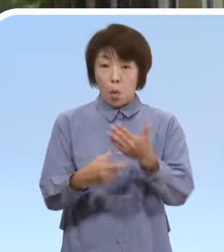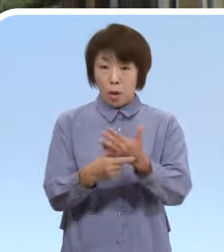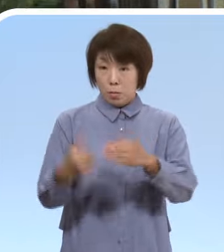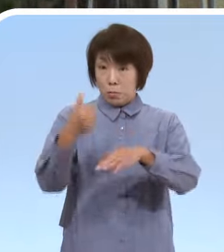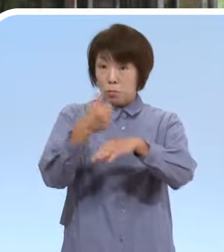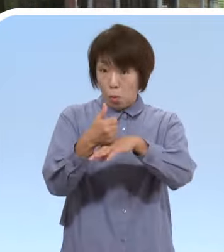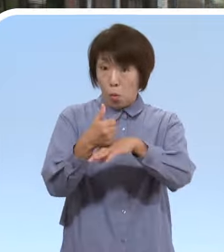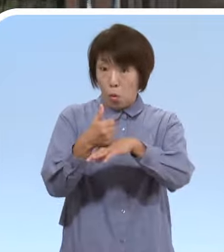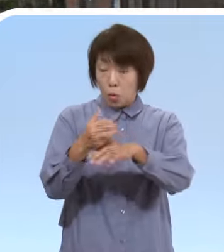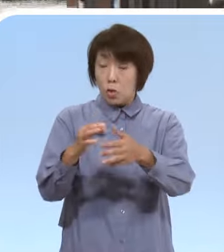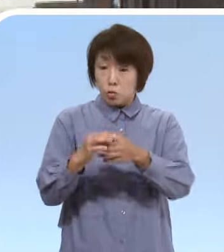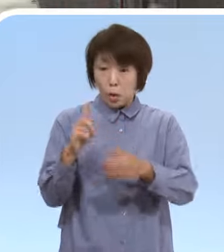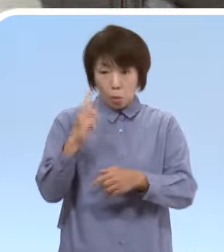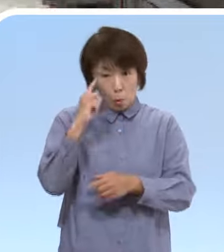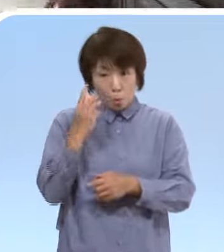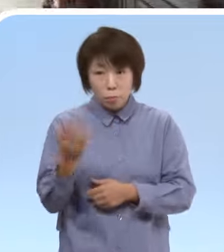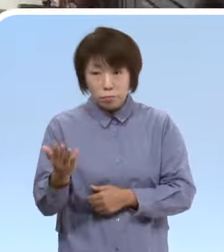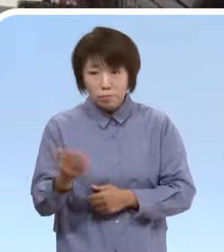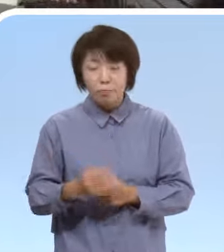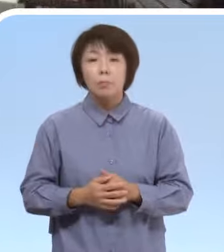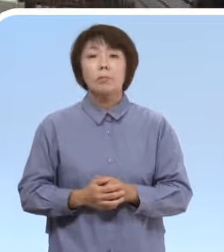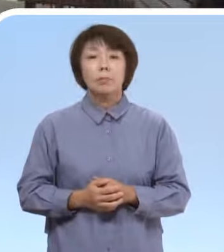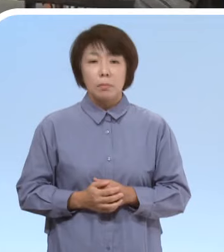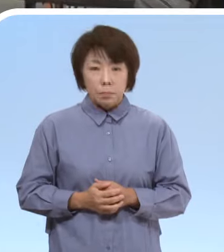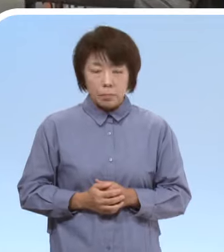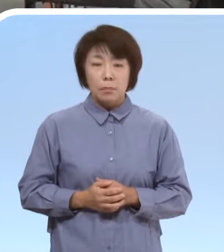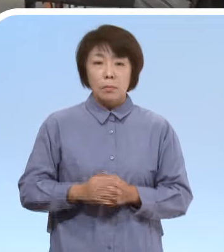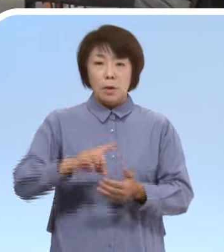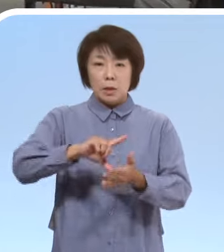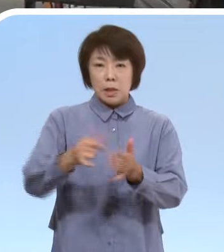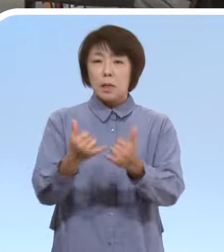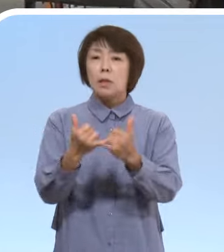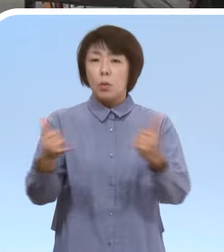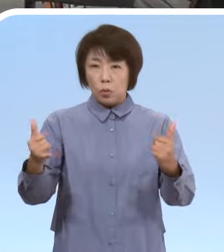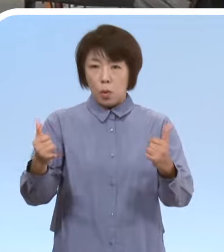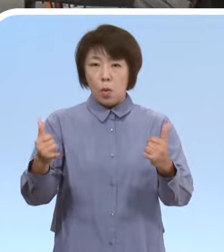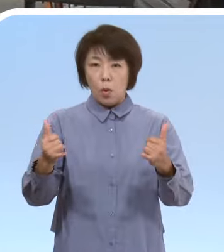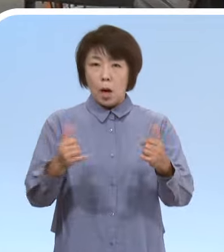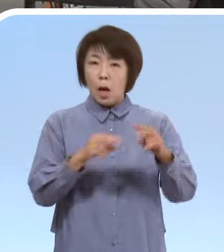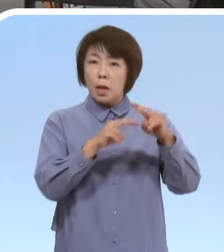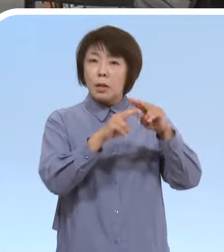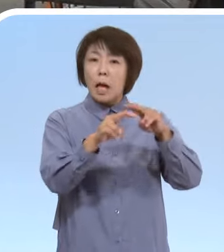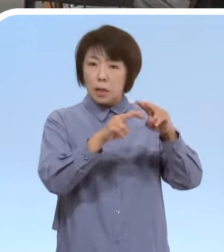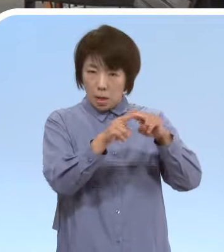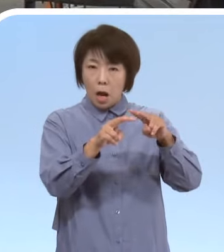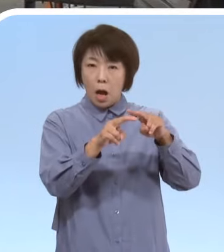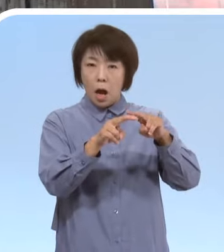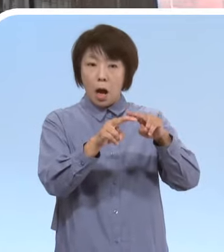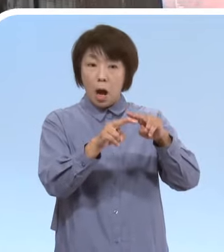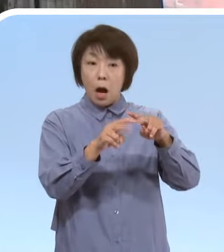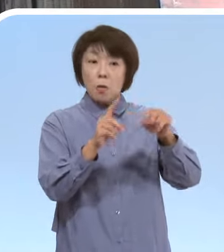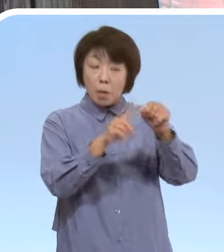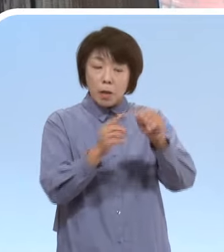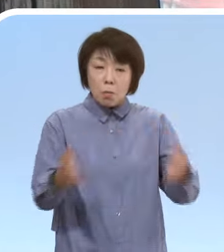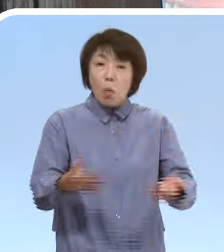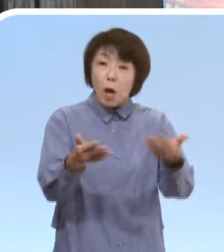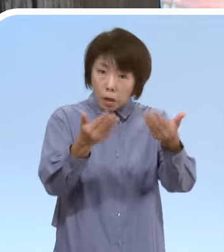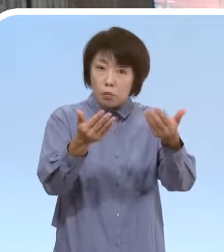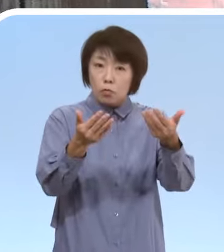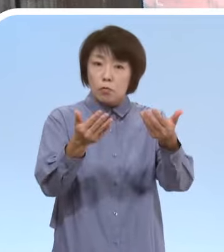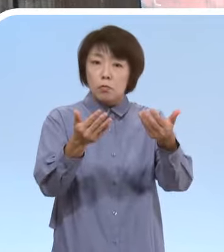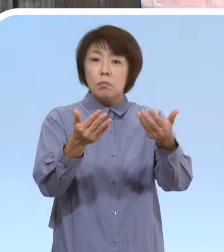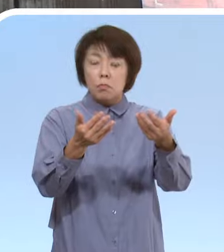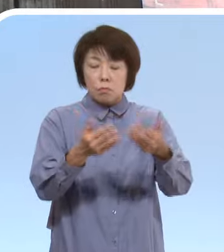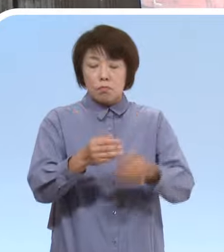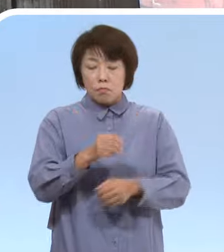マスターについてどう思われてますか。 そうですね、地域の人間がですね、北条鉄道を一丸になって盛り上げるっていうのがね、非